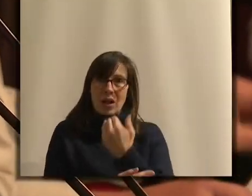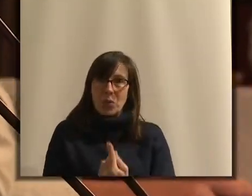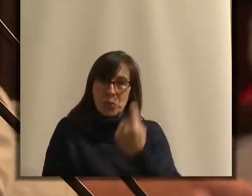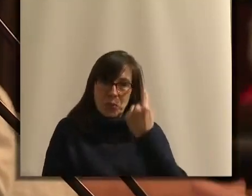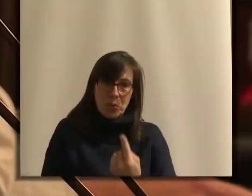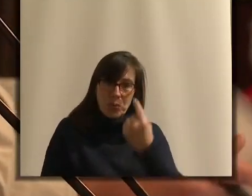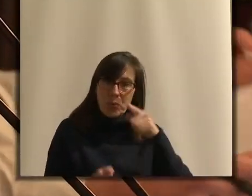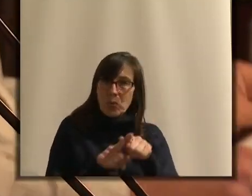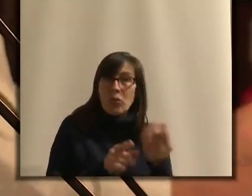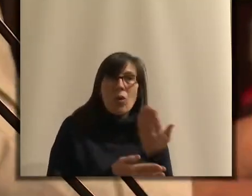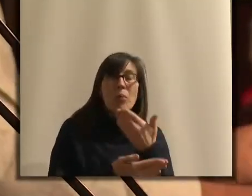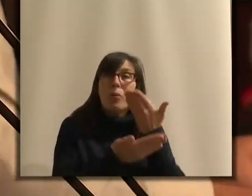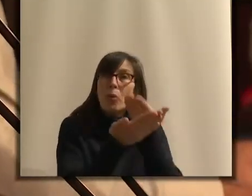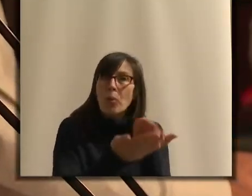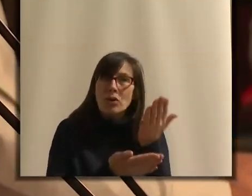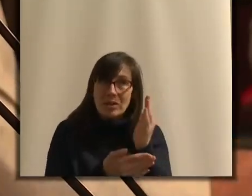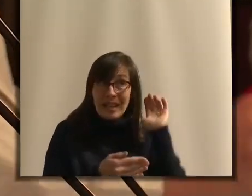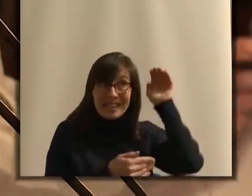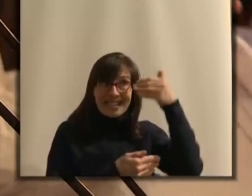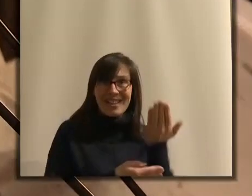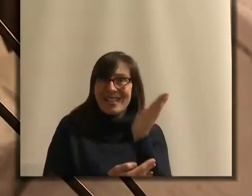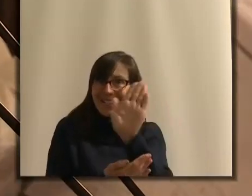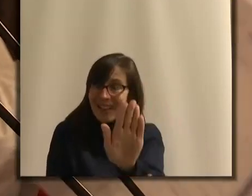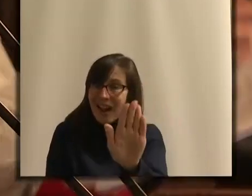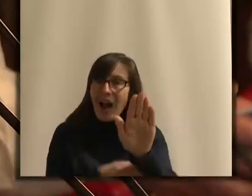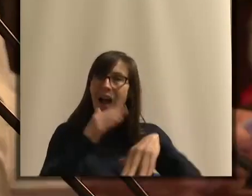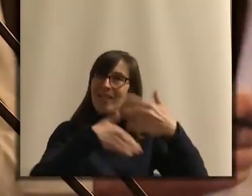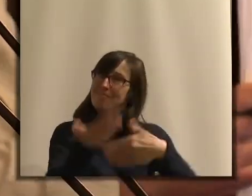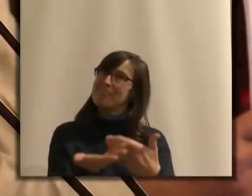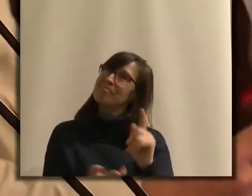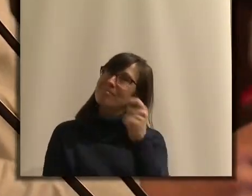que una moció que vam presentar des d'Esquerra es porti en compte.